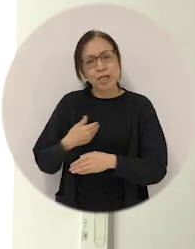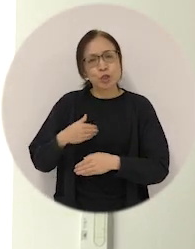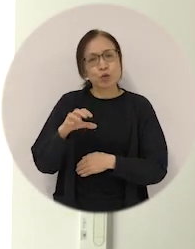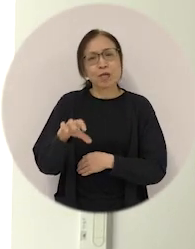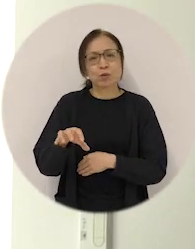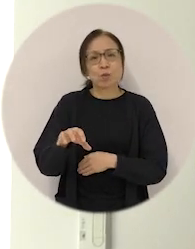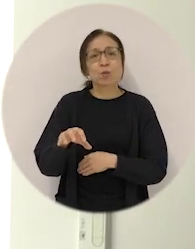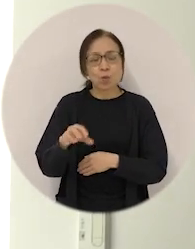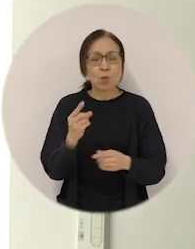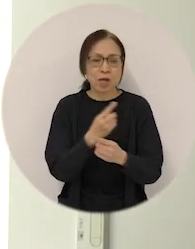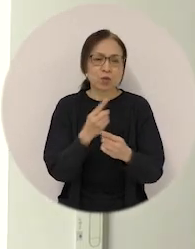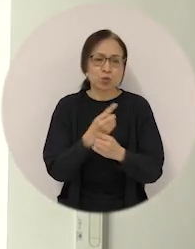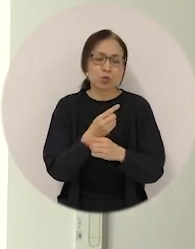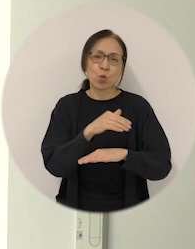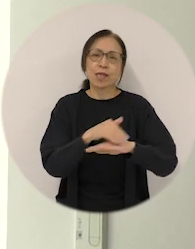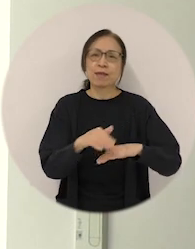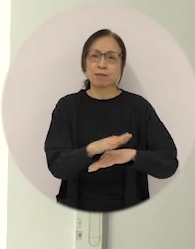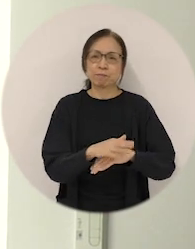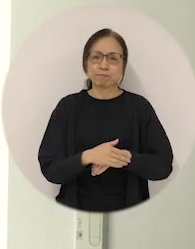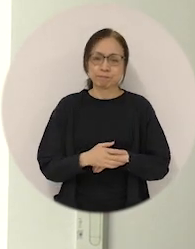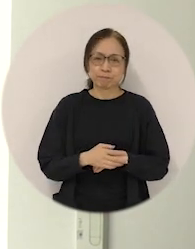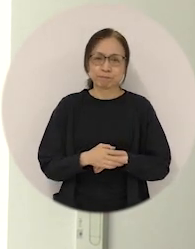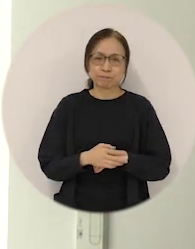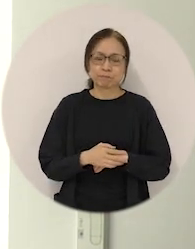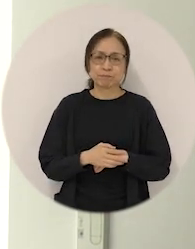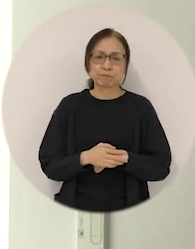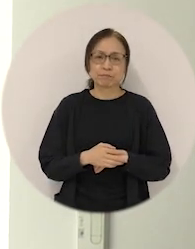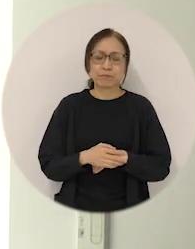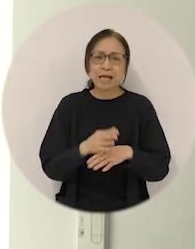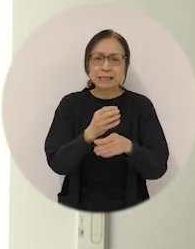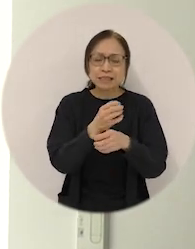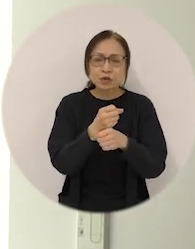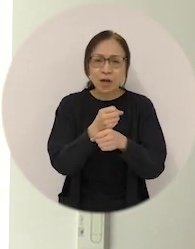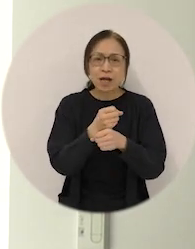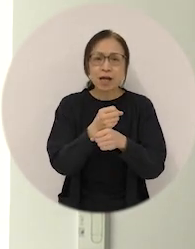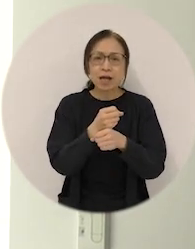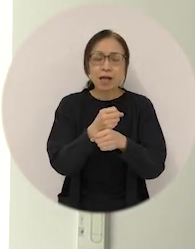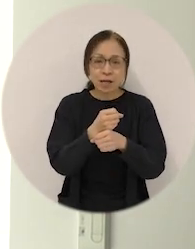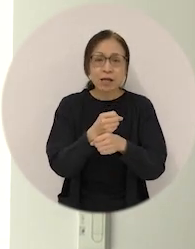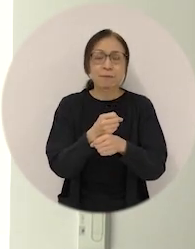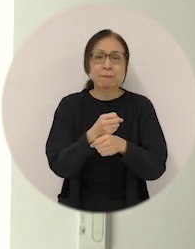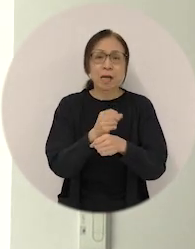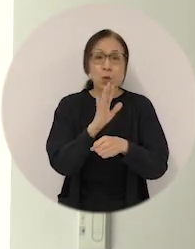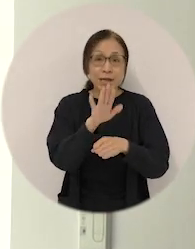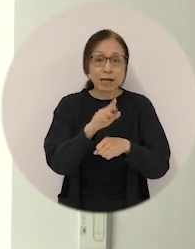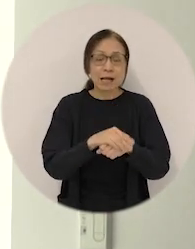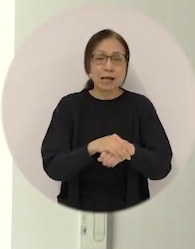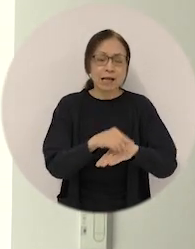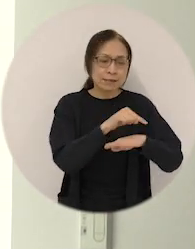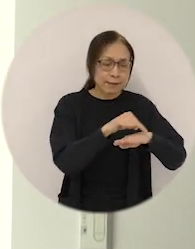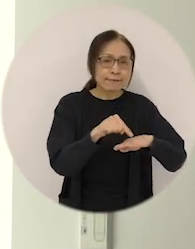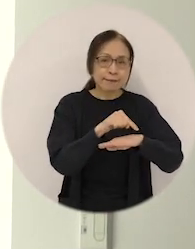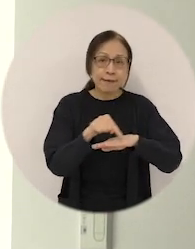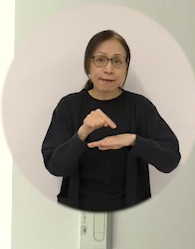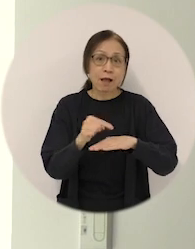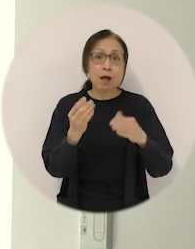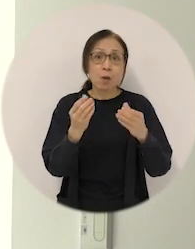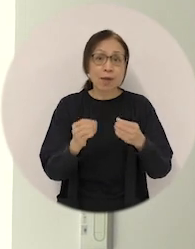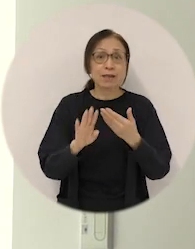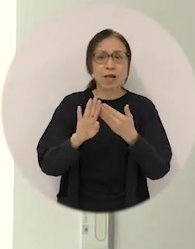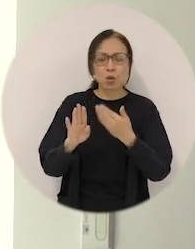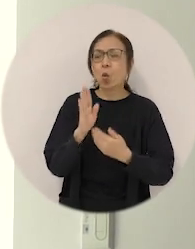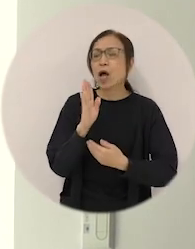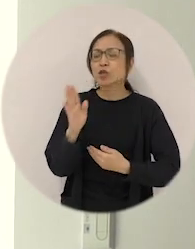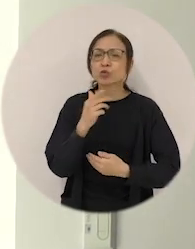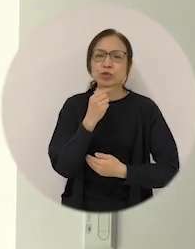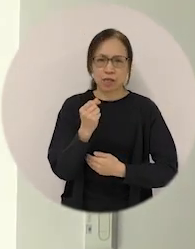修を予定しております。時期につきましては、設計が終了次第、発注したいというふう